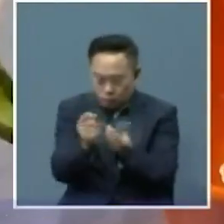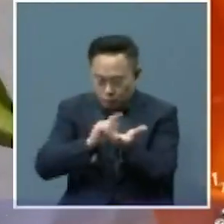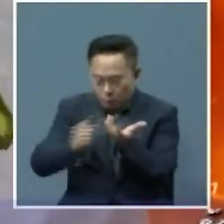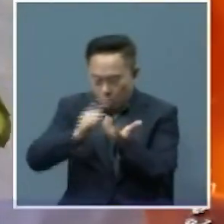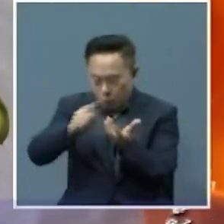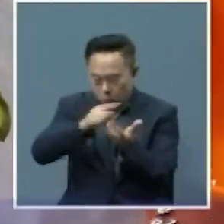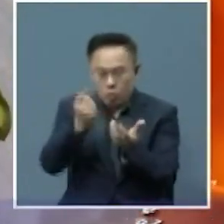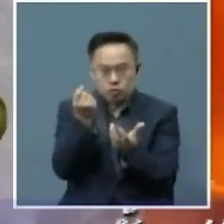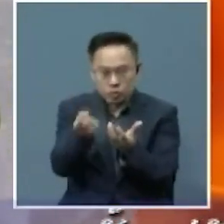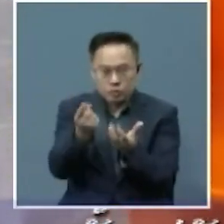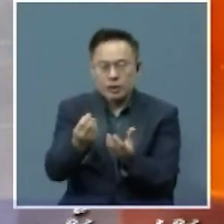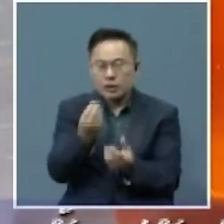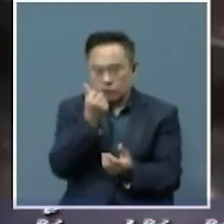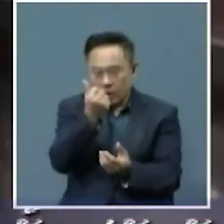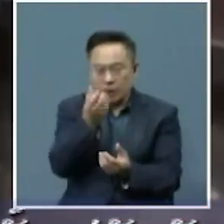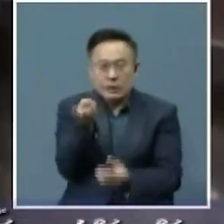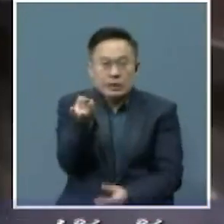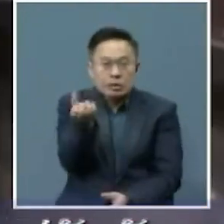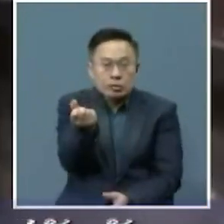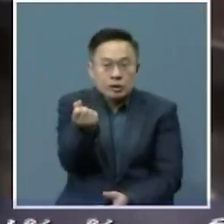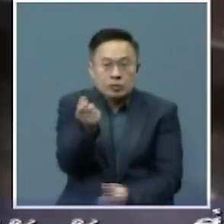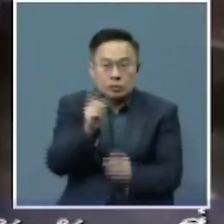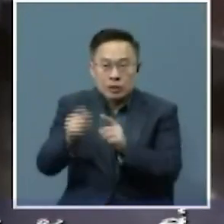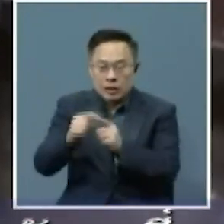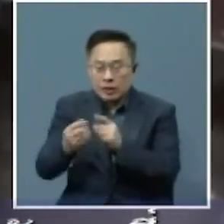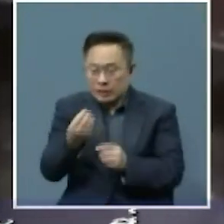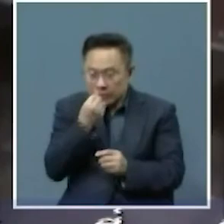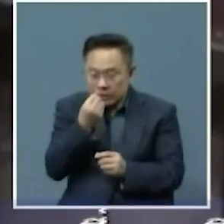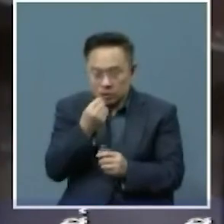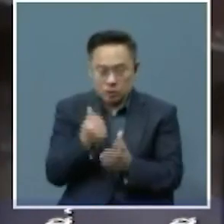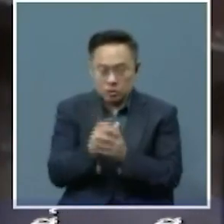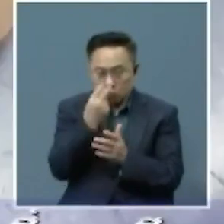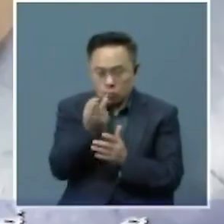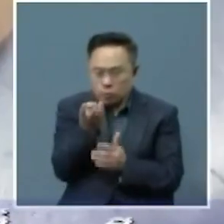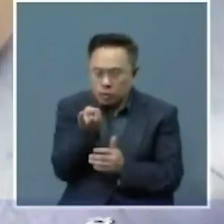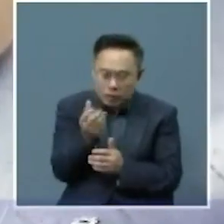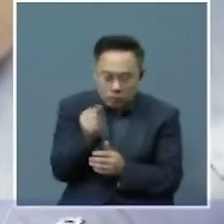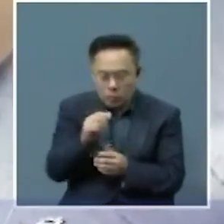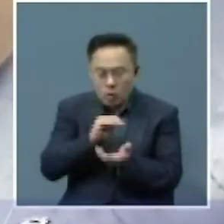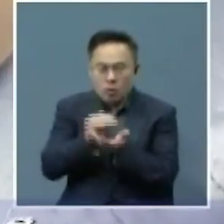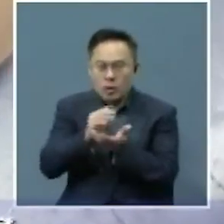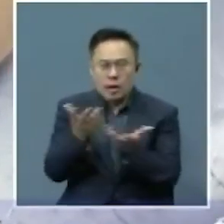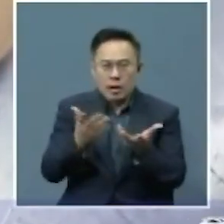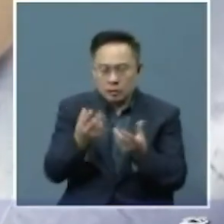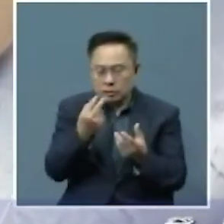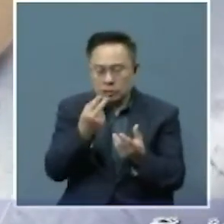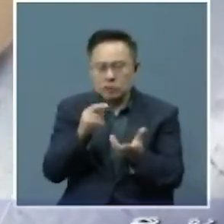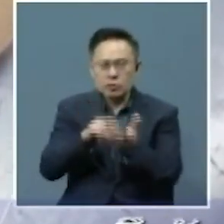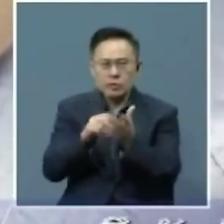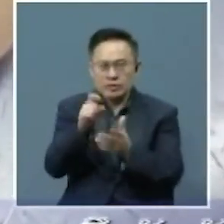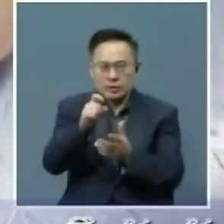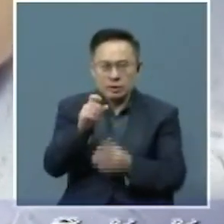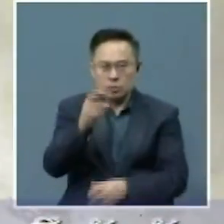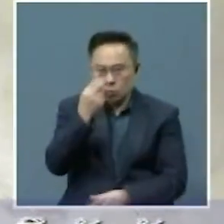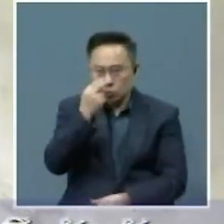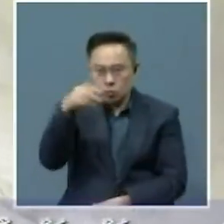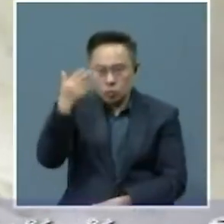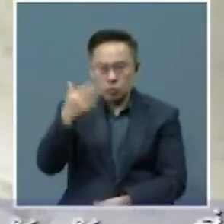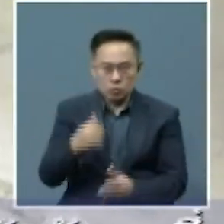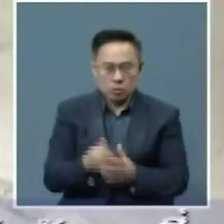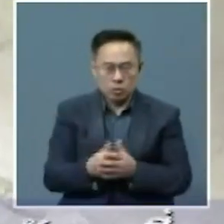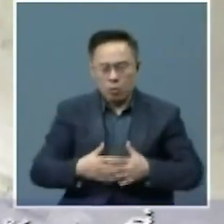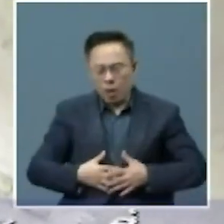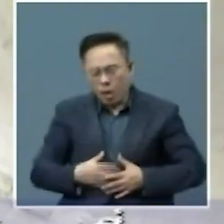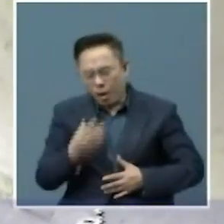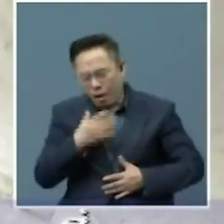านเนี่ยก็ตรวจสอบดูว่าเสียแล้วหรือยังถ้าหลีกเลี่ยงได้ท่านก็จะไม่ให้ท้องเสียได้นะครับถ้าท้อง